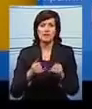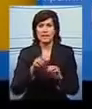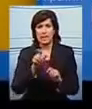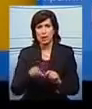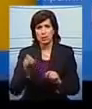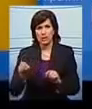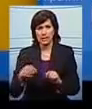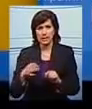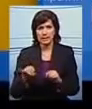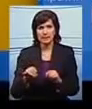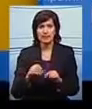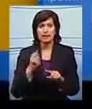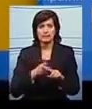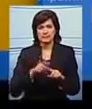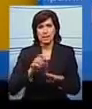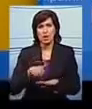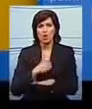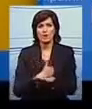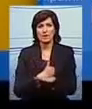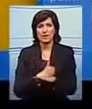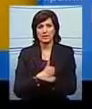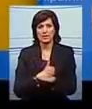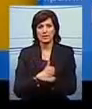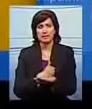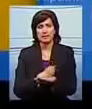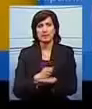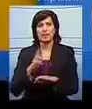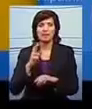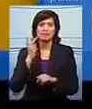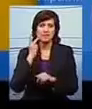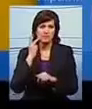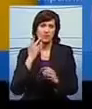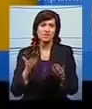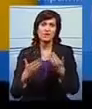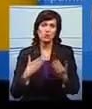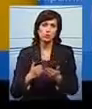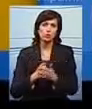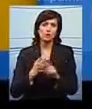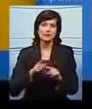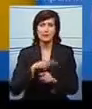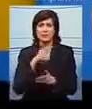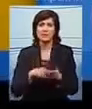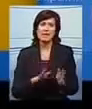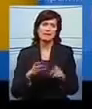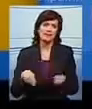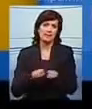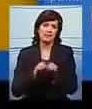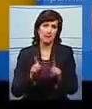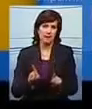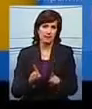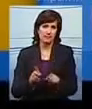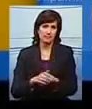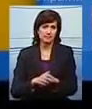людей. Це головне. Я завжди відношусь до цих питань тільки так і